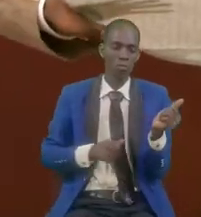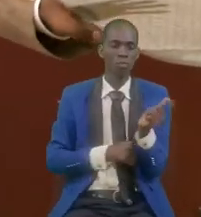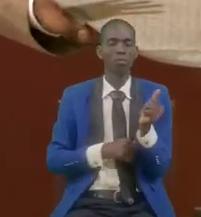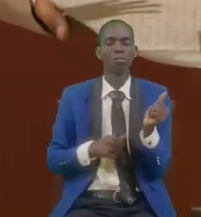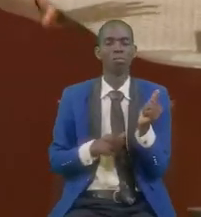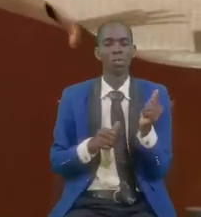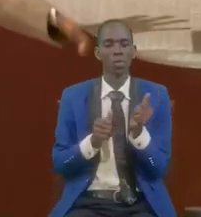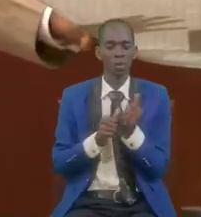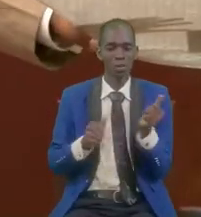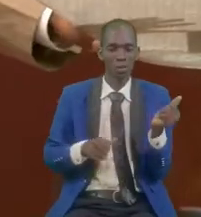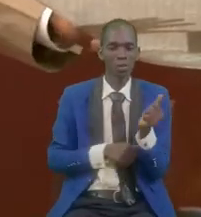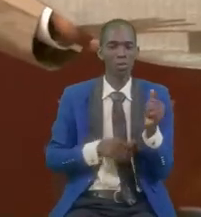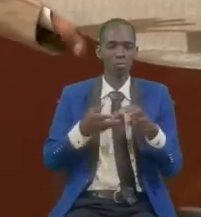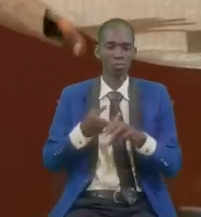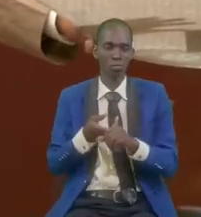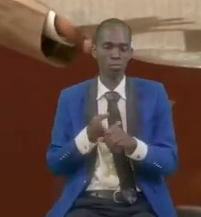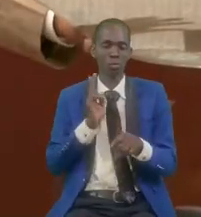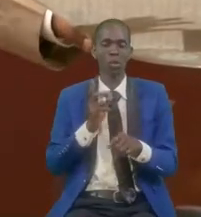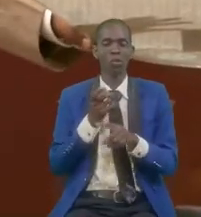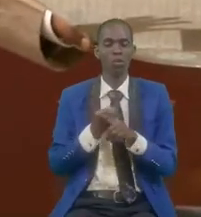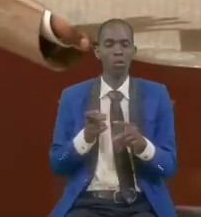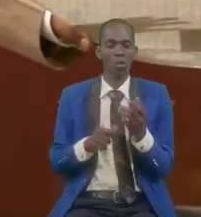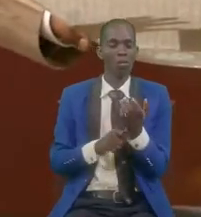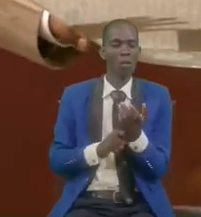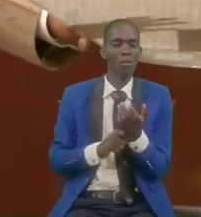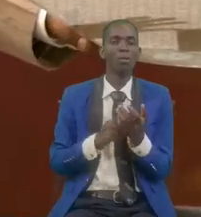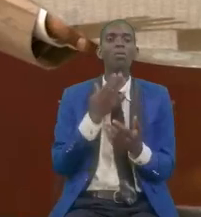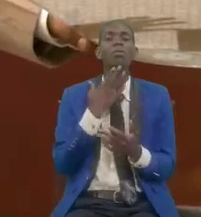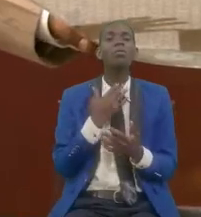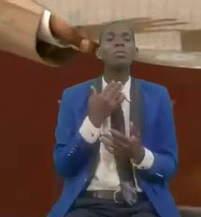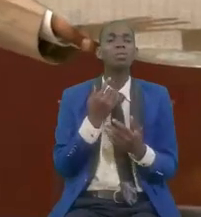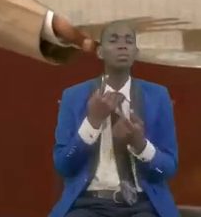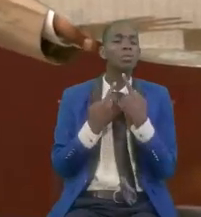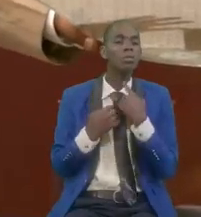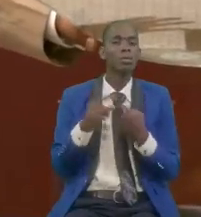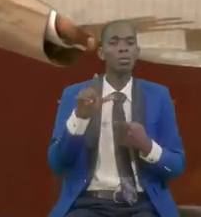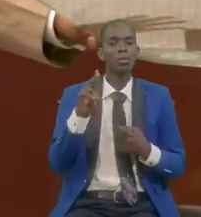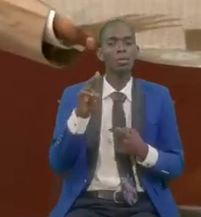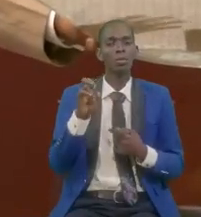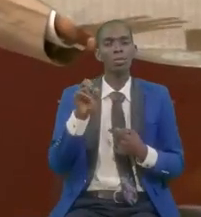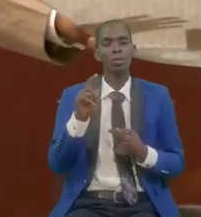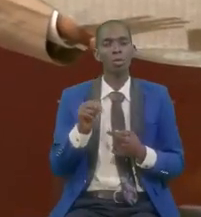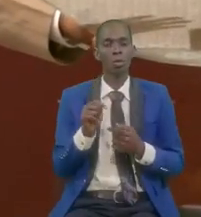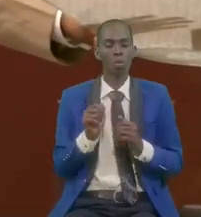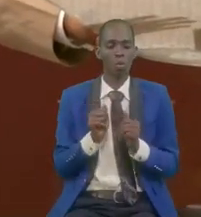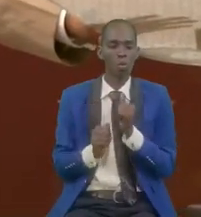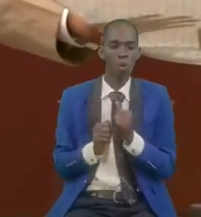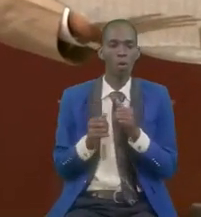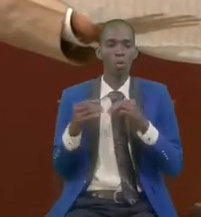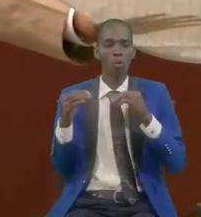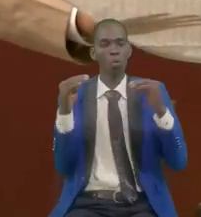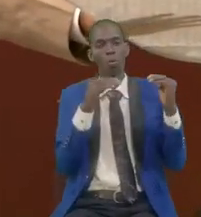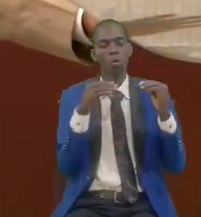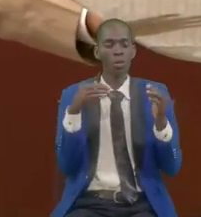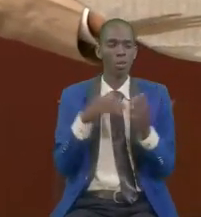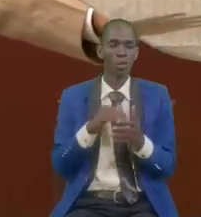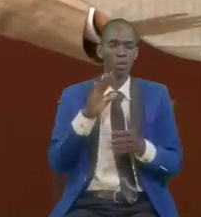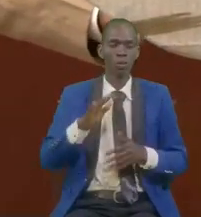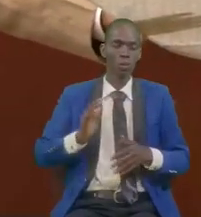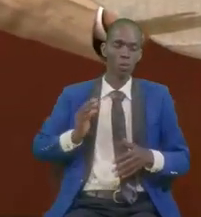vous abstenir des convoitises charnelles qui font la guerre à